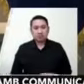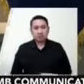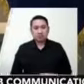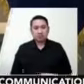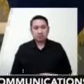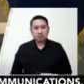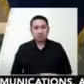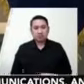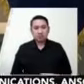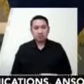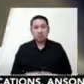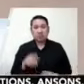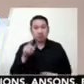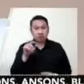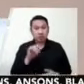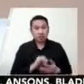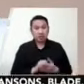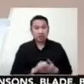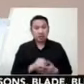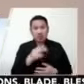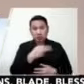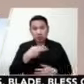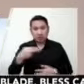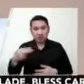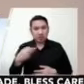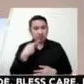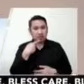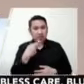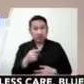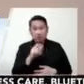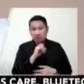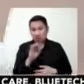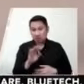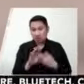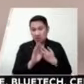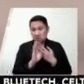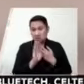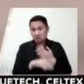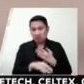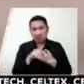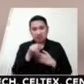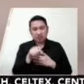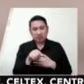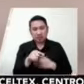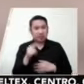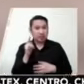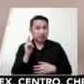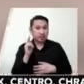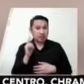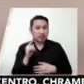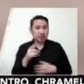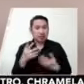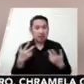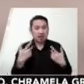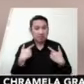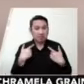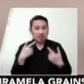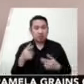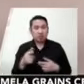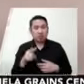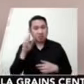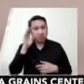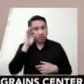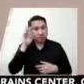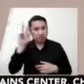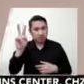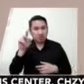Ang Indonesia na mismo nagsabi, oras na ibalik ng Pilipinas ang Pinay death row convict na si Mary Jane Veloso. Nasa kapangyarihan ni Pangulong Bongbong Marcos na